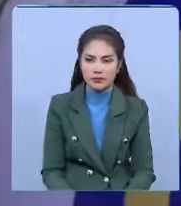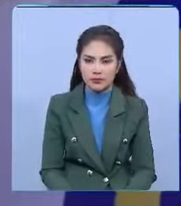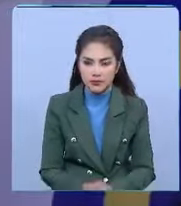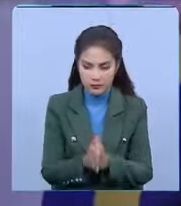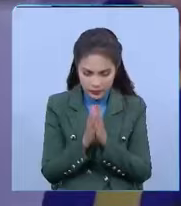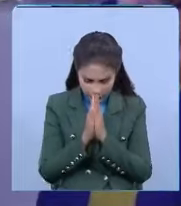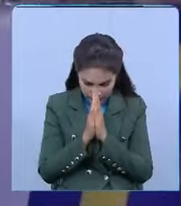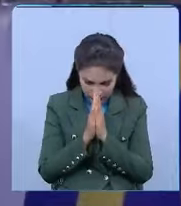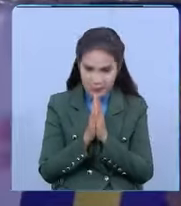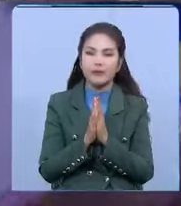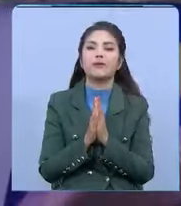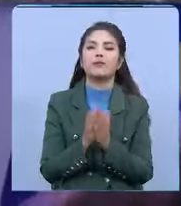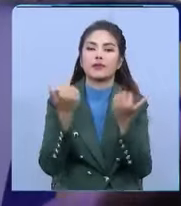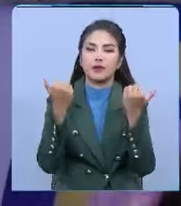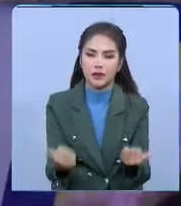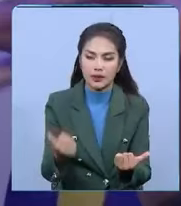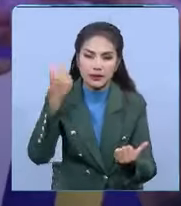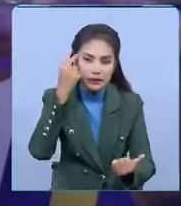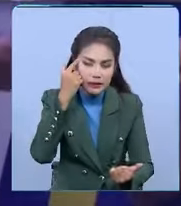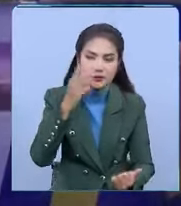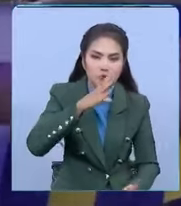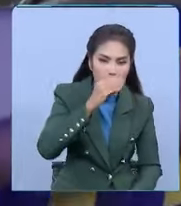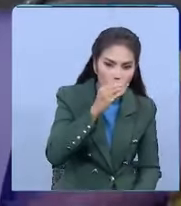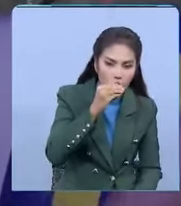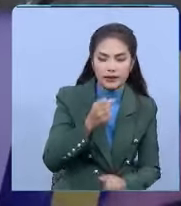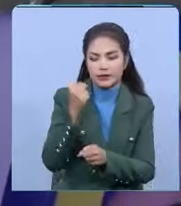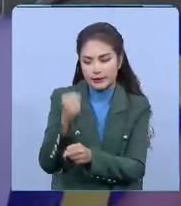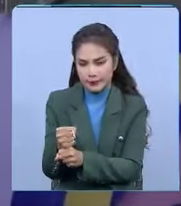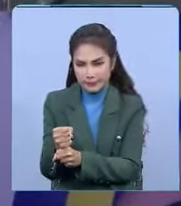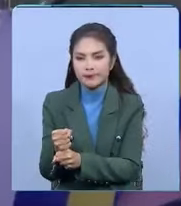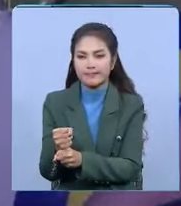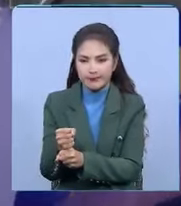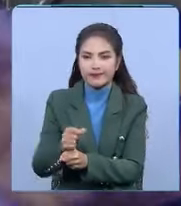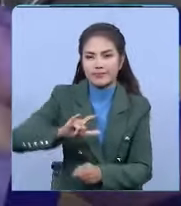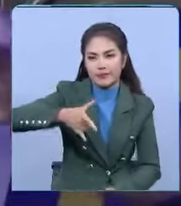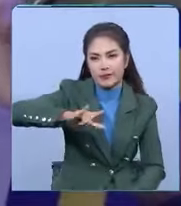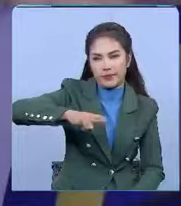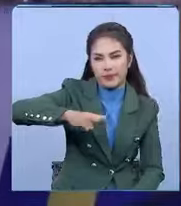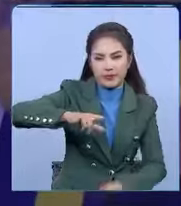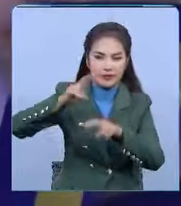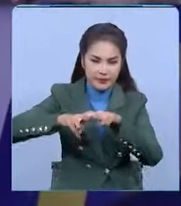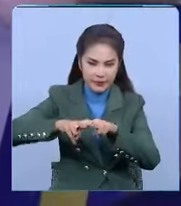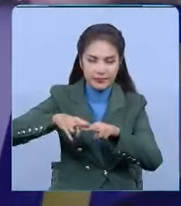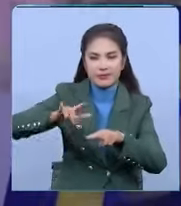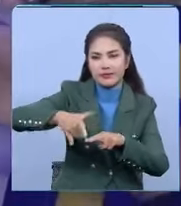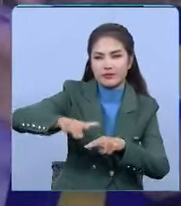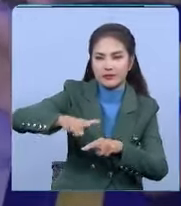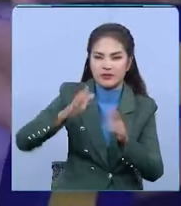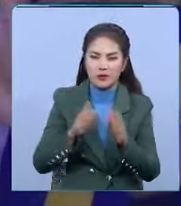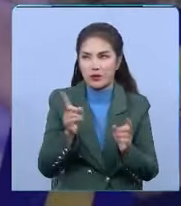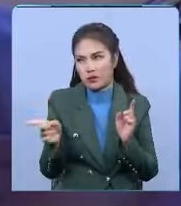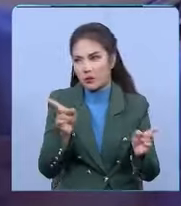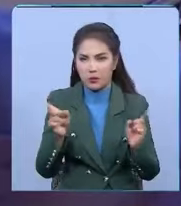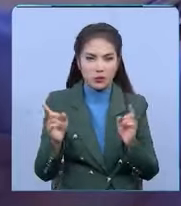สวัสดีครับวันนี้นะครับคิดพูดทำนะครับเราอยู่ในบรรยากาศของรถตุ๊กๆแบบนี้นะครับแล้วก็ผู้คนคับข้างซ้ายขวาบนถนน